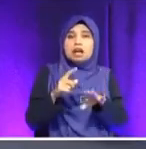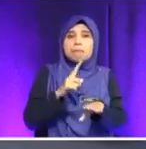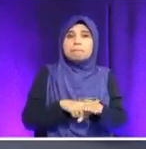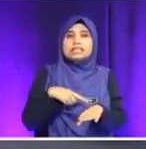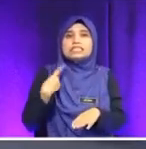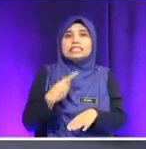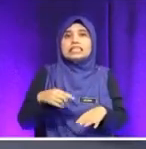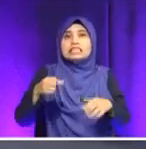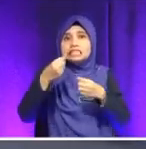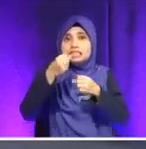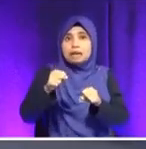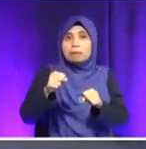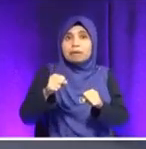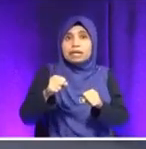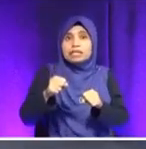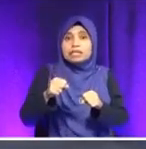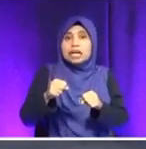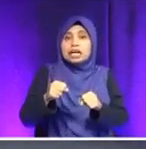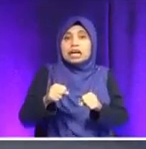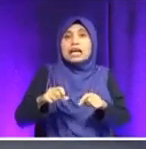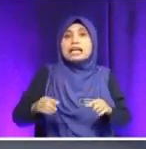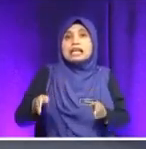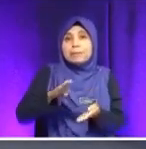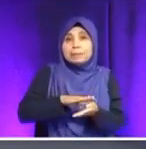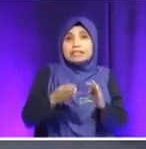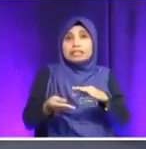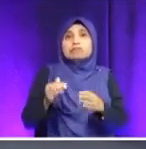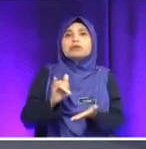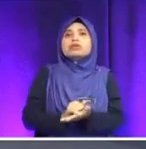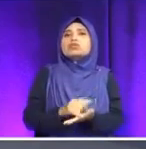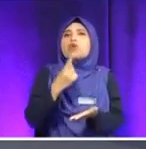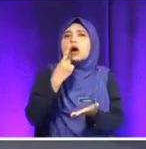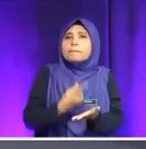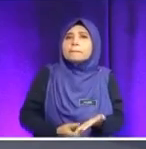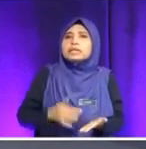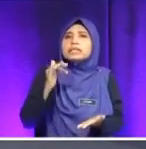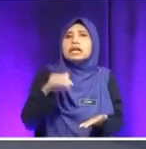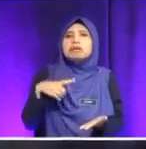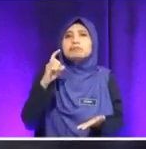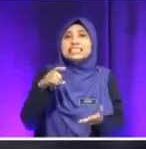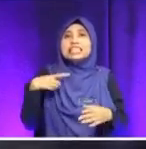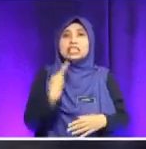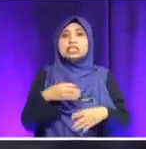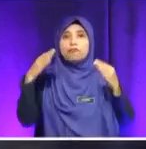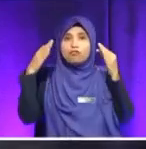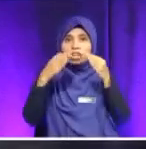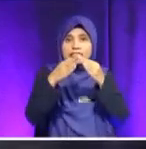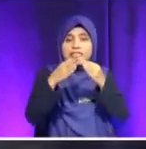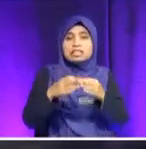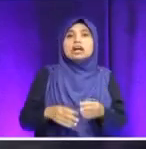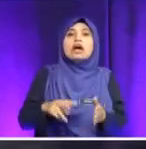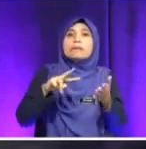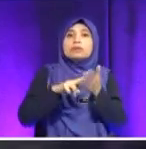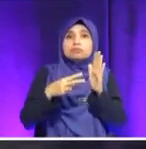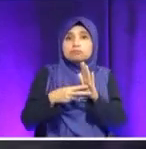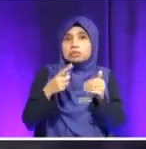kita menyiapkan orang kata lipatan-lipatan ni cikgu. Apa yang perlu kita ambil perhatian? Okey, macam yang saya sebut tadi jugalah. Maksudnya yang